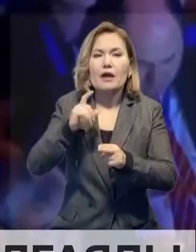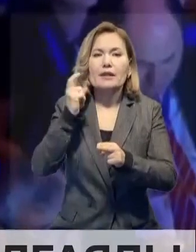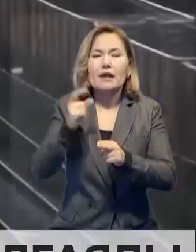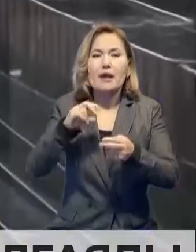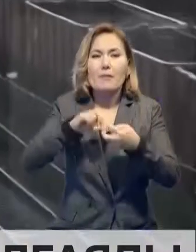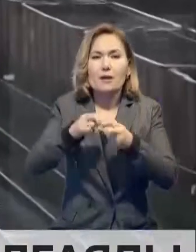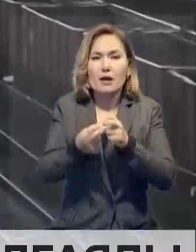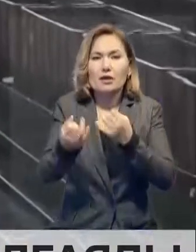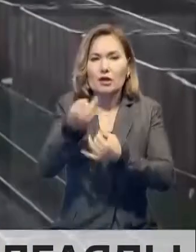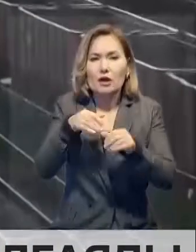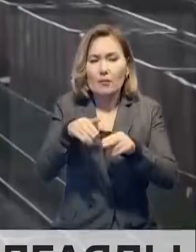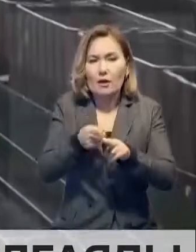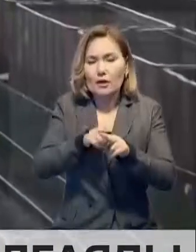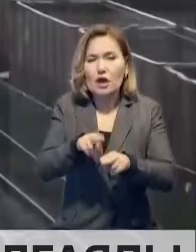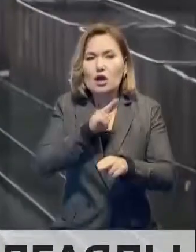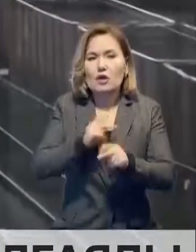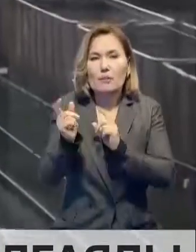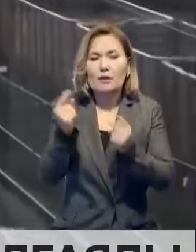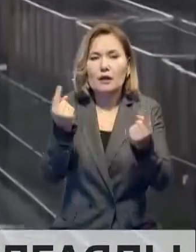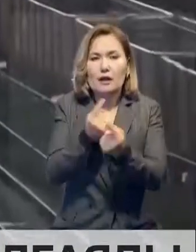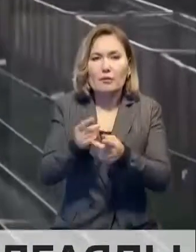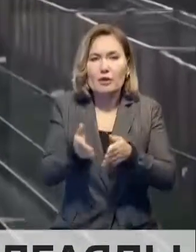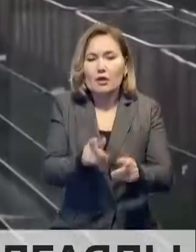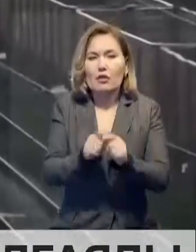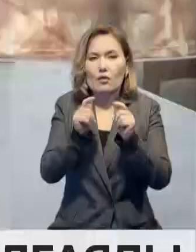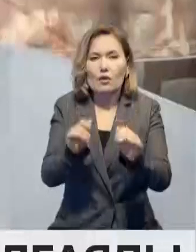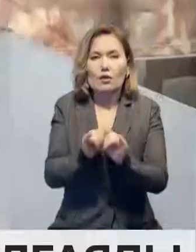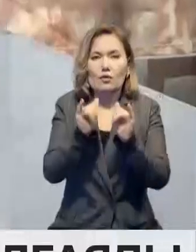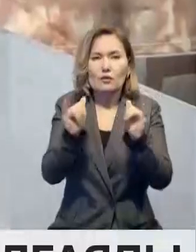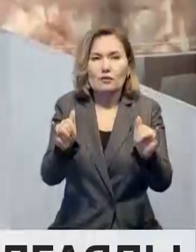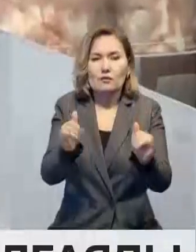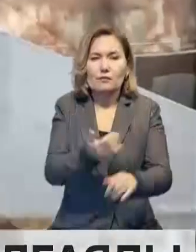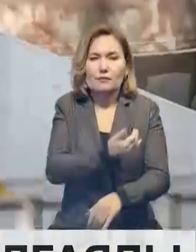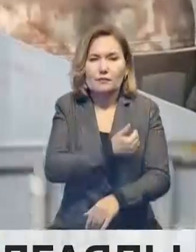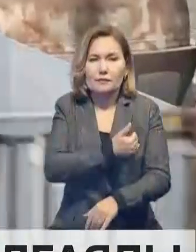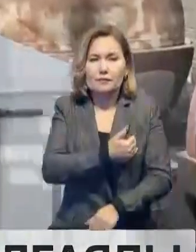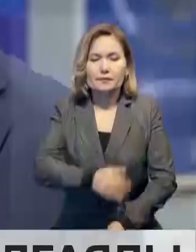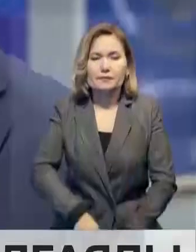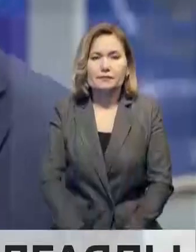экономикалық мәселелерді шешу жолдарын қарастыру және транзит байланысын нығайту.